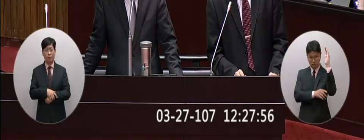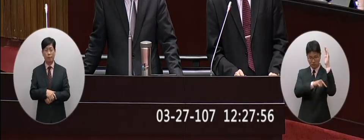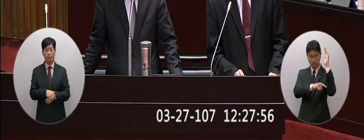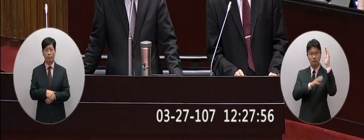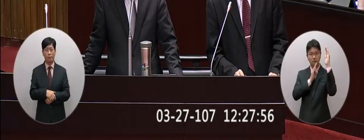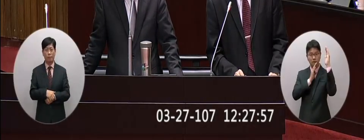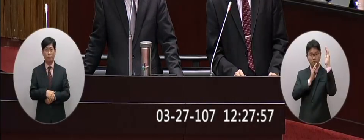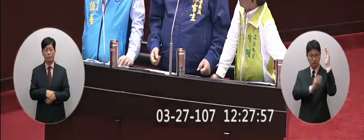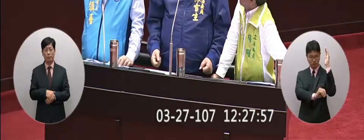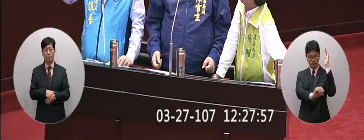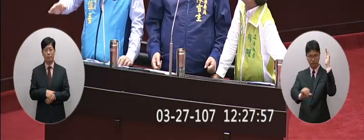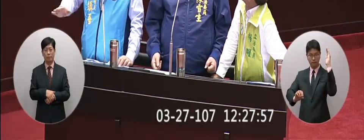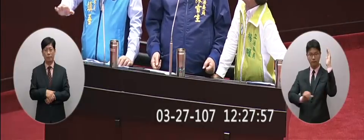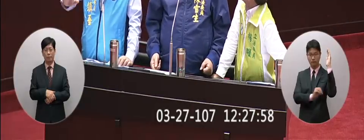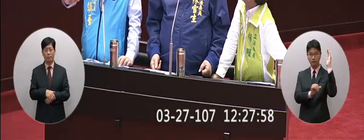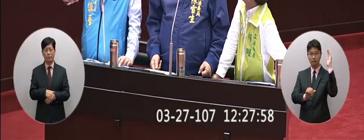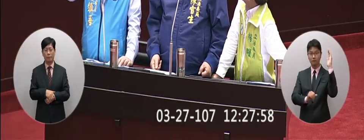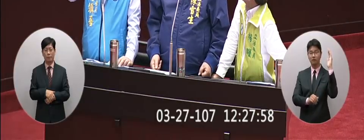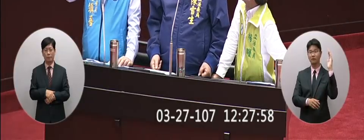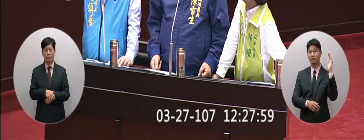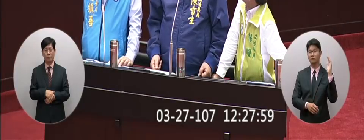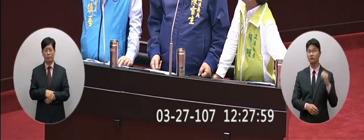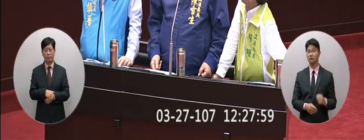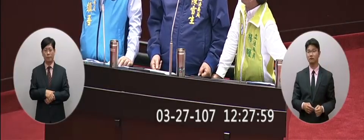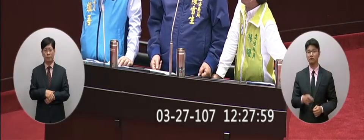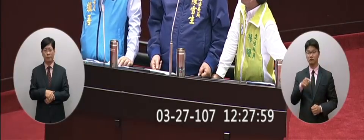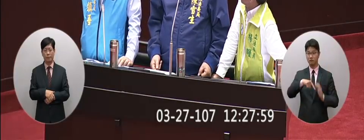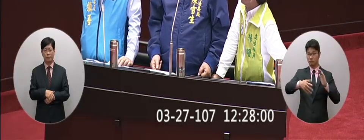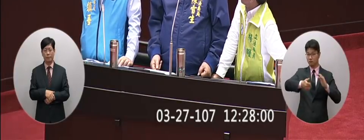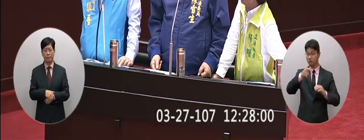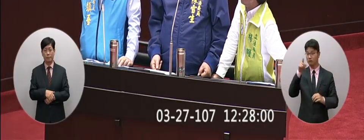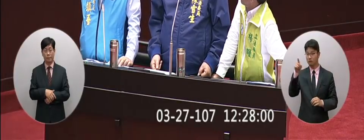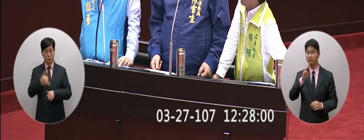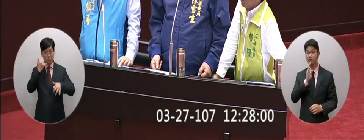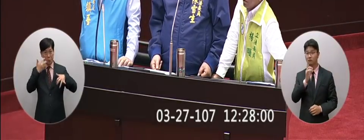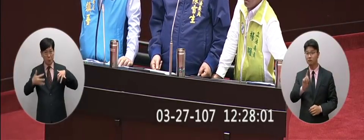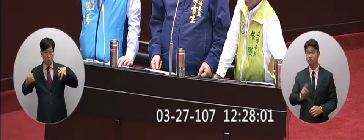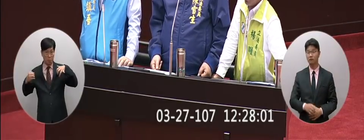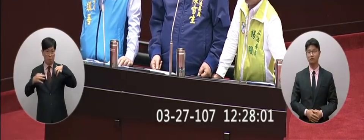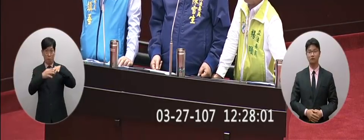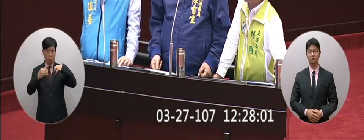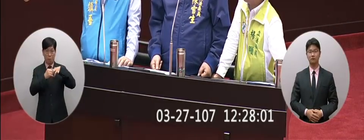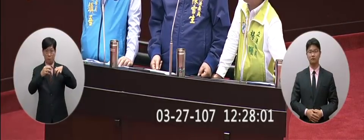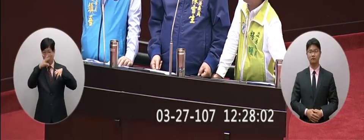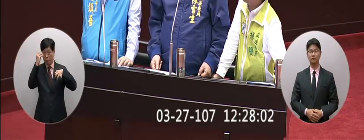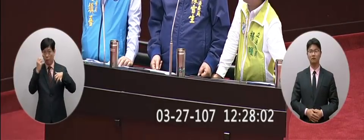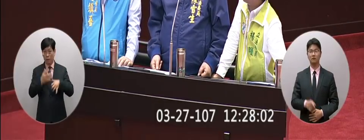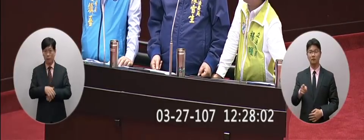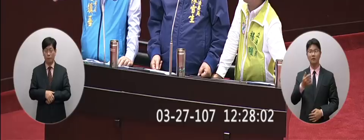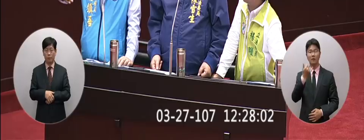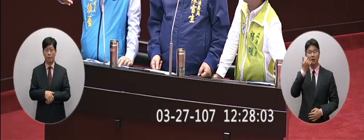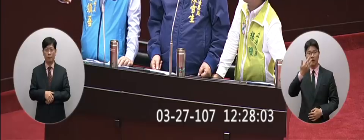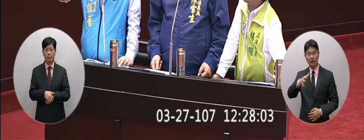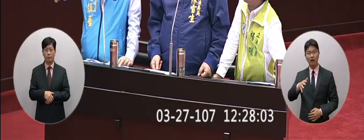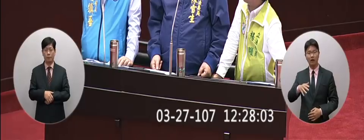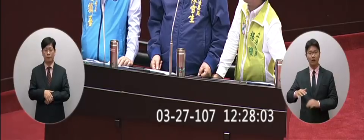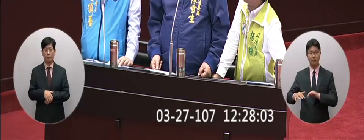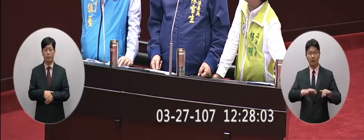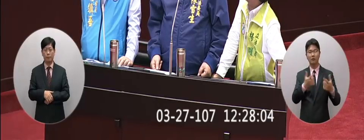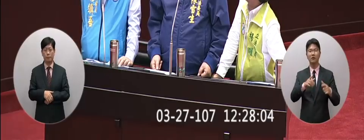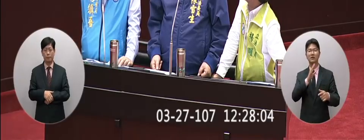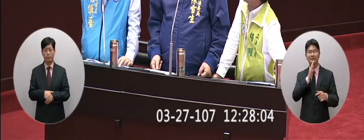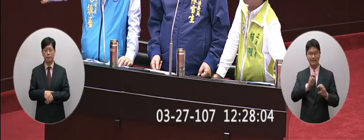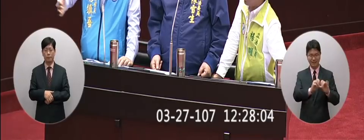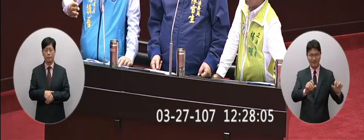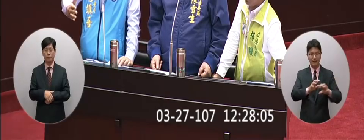一个滩地， 对， 它底下是滩地。院长，这个是比较 是海水会打到这边来吗？还是 事实上是因为有抽沙，然后